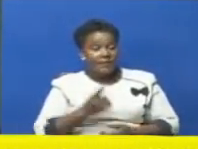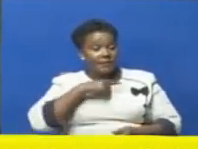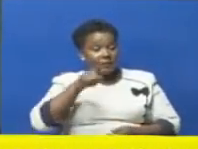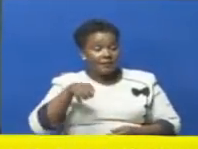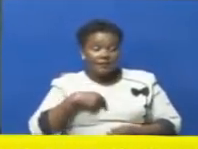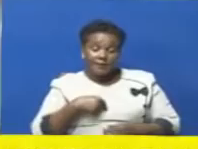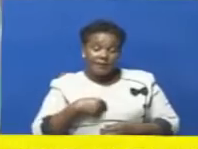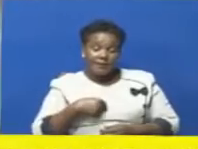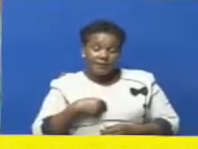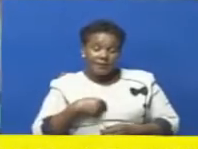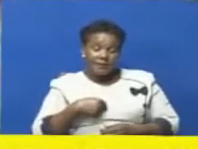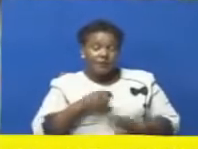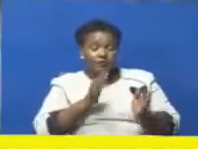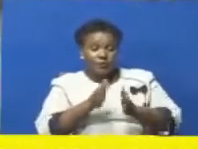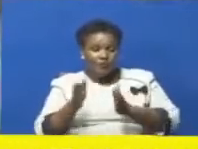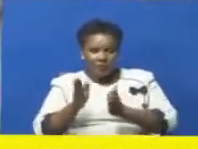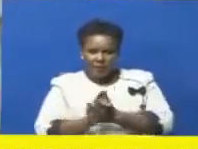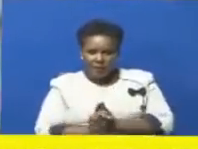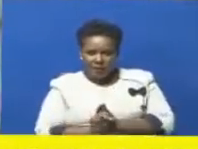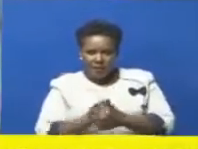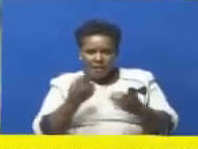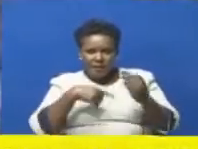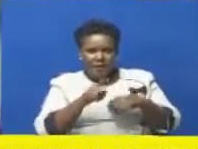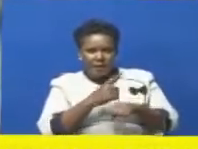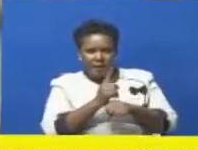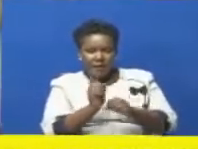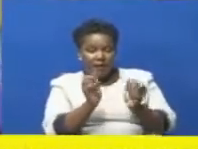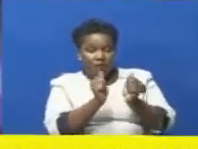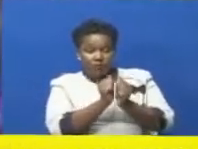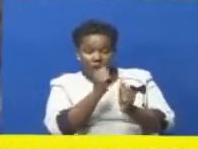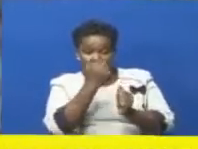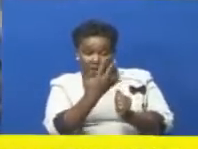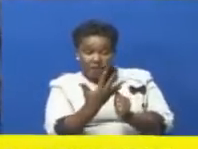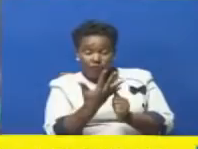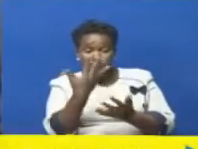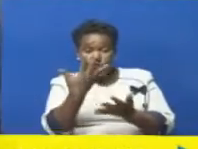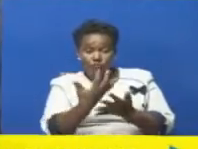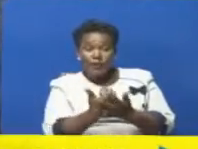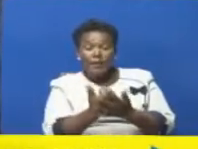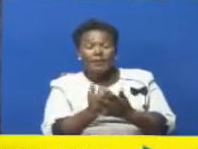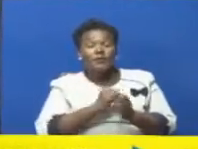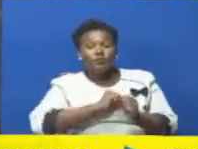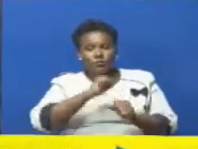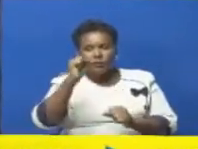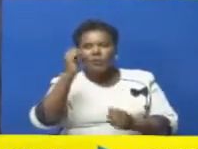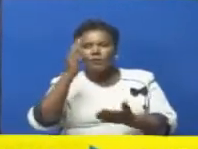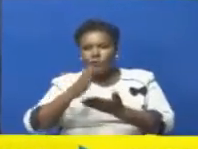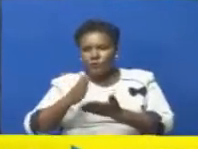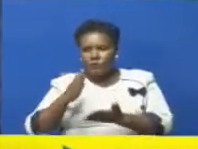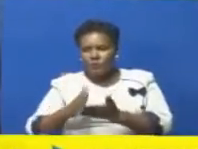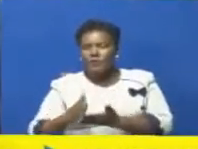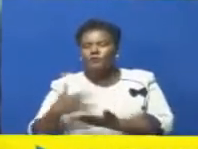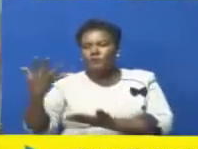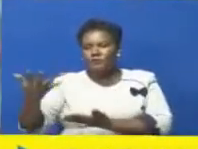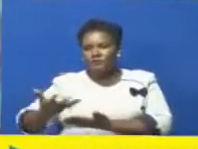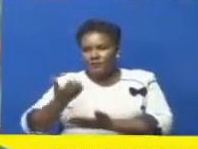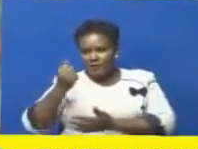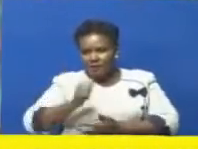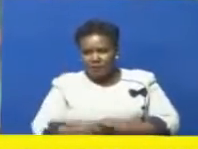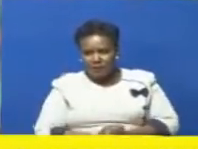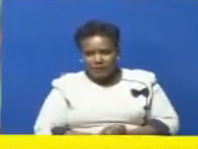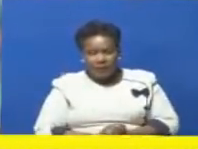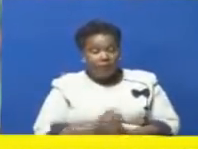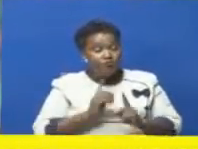kwanza waweze kuwatua press, tupate magoli haraka. Na ndio tuweza kufanikiwa mpaka kwa magoli mawili faster. Tunakwenda kwa mipango ya mwalimu kwamba dakika hizi ni za